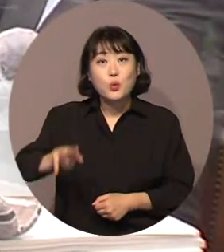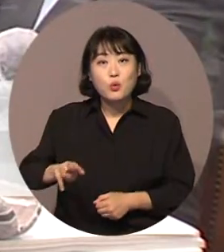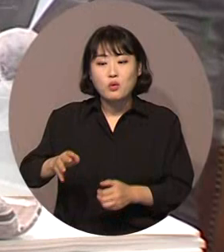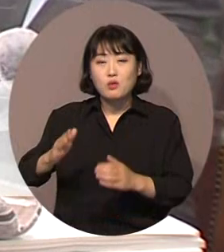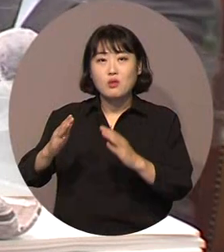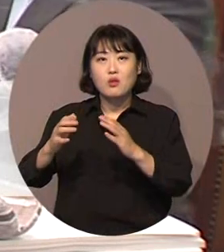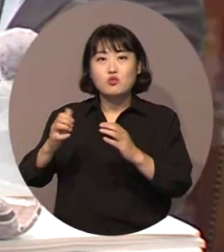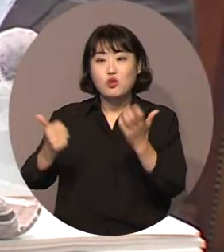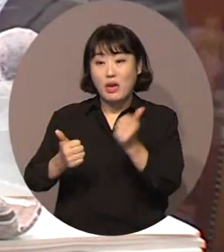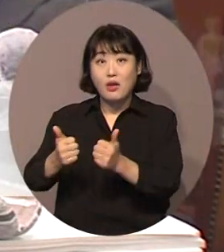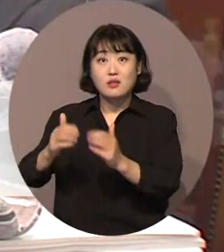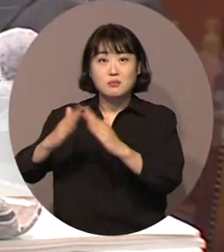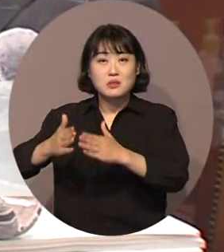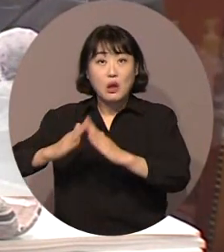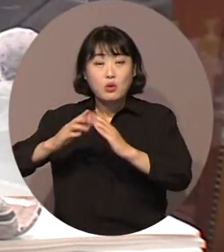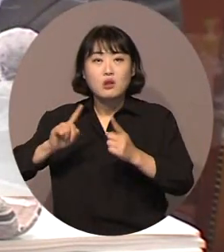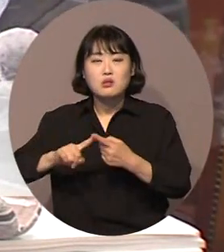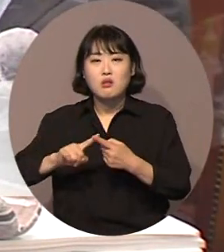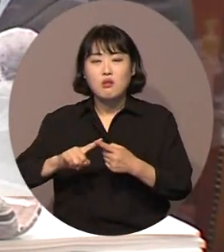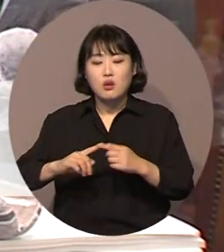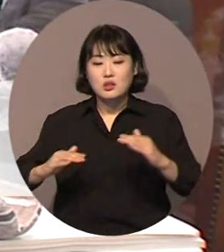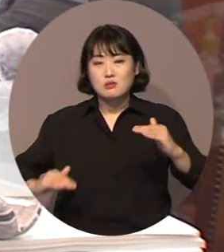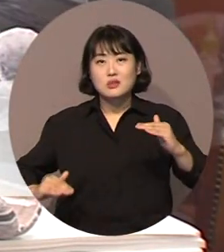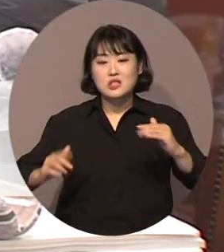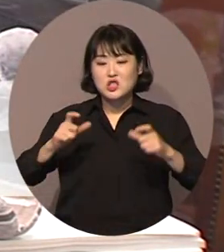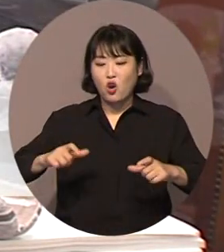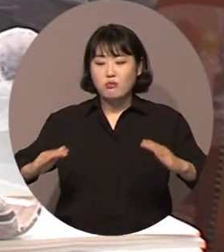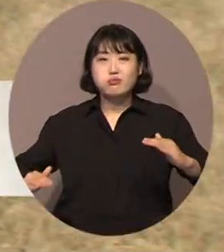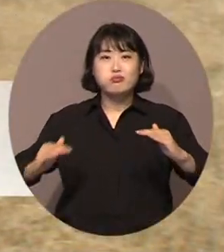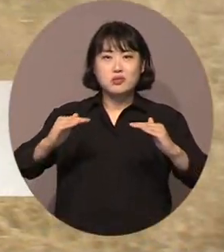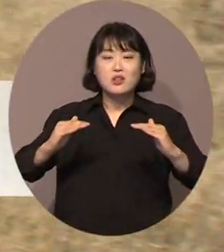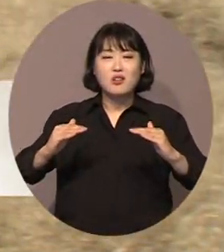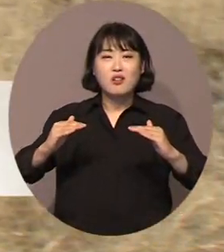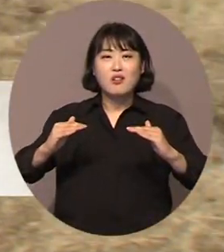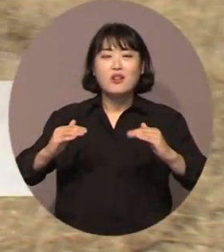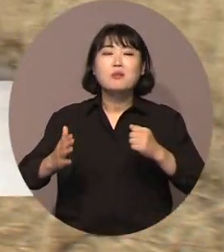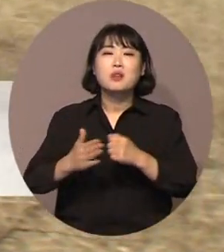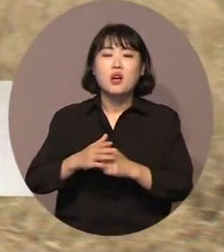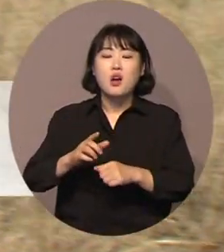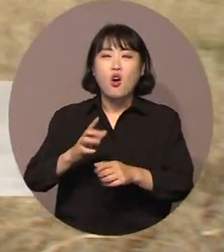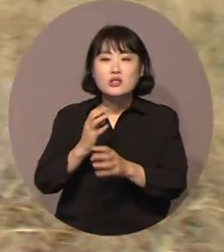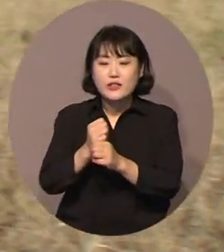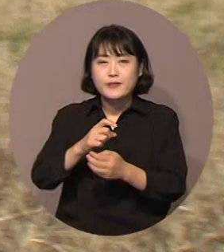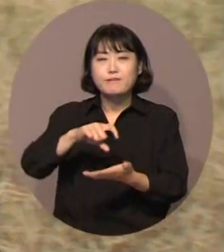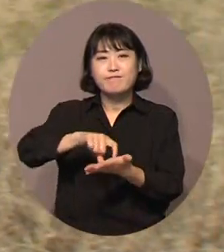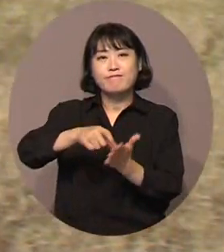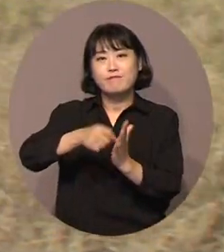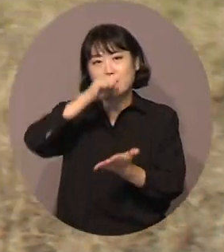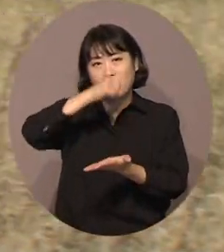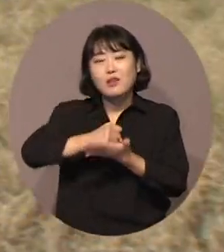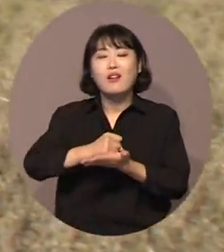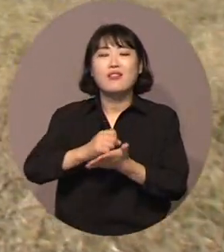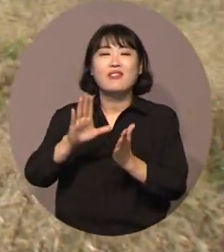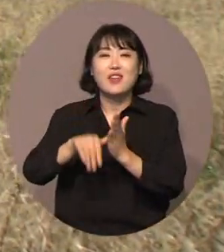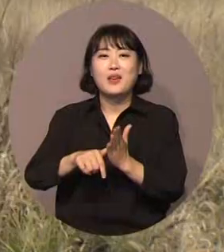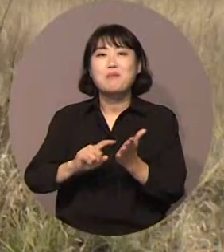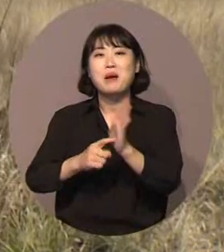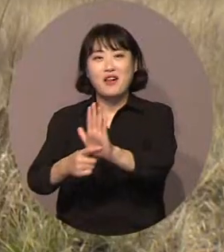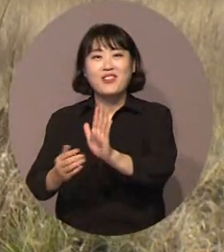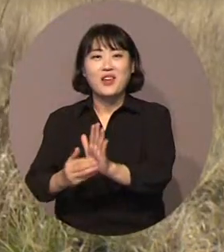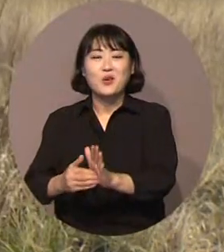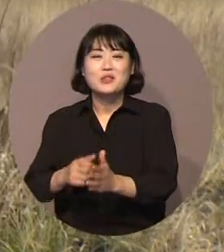지역균형 발전의 필요성을 시위적절하게 알렸다며 기자상 선정 이율을 밝혔습니다 시상식은 다음 달